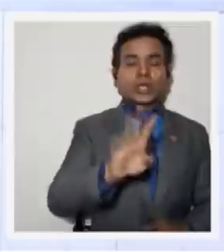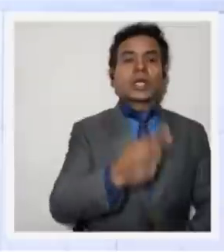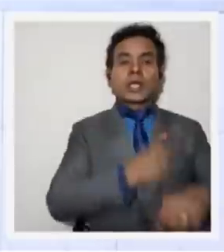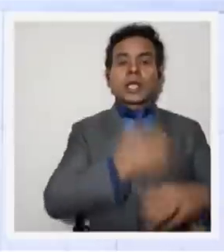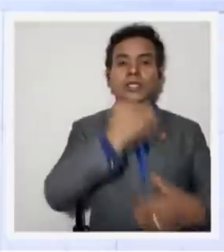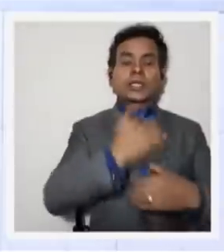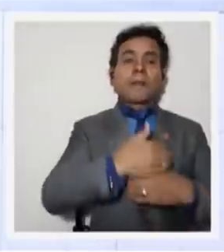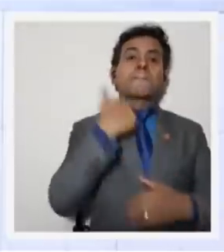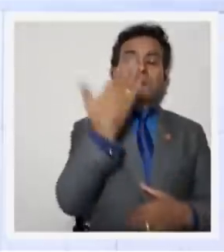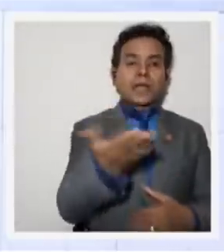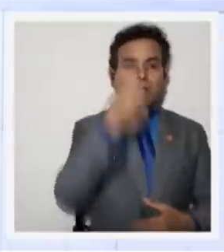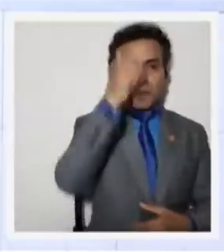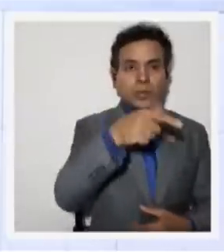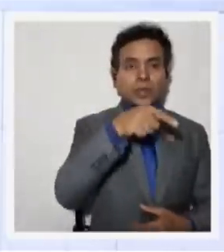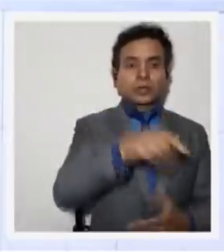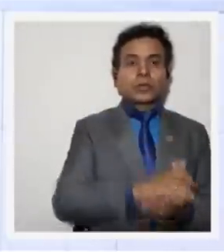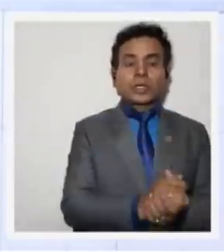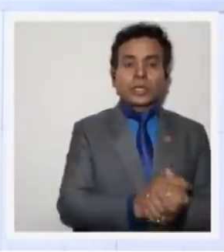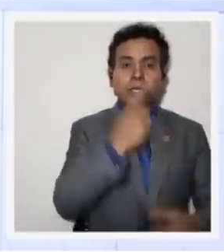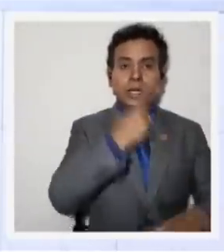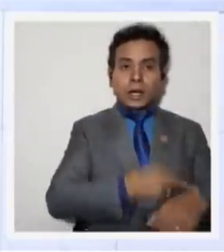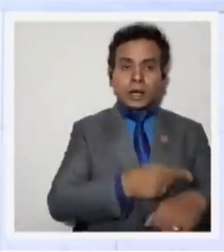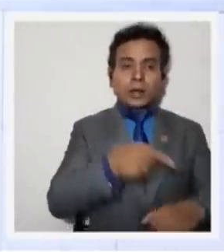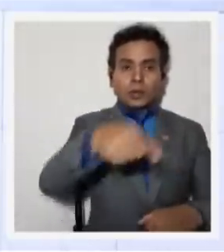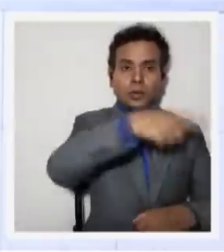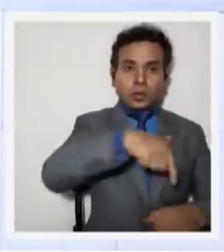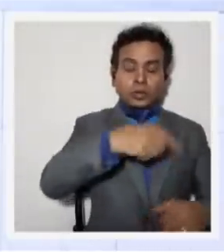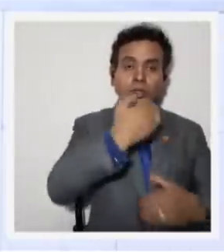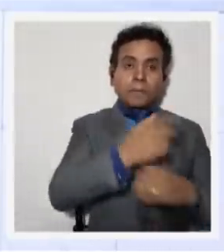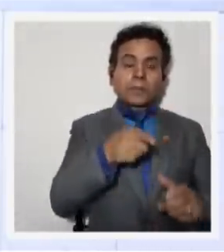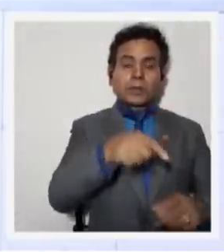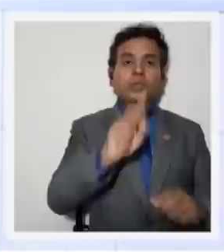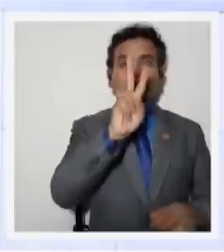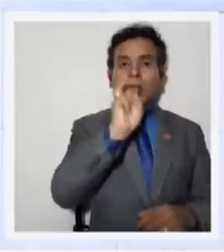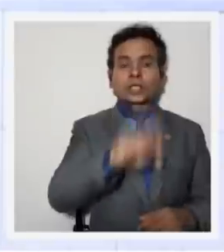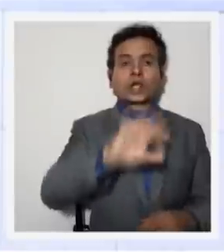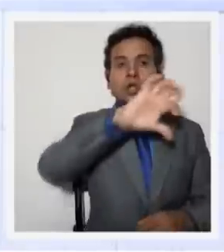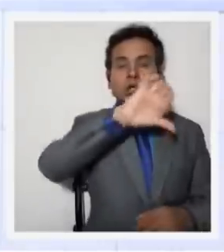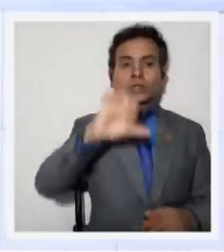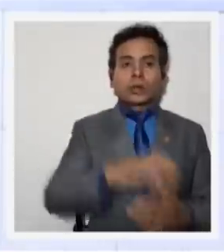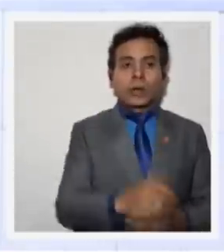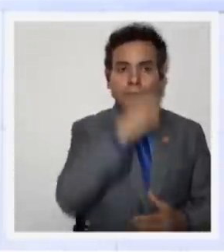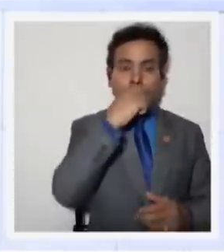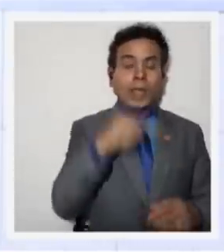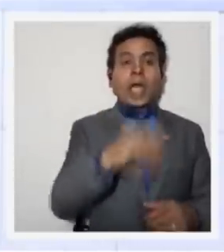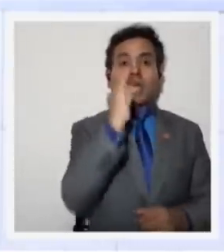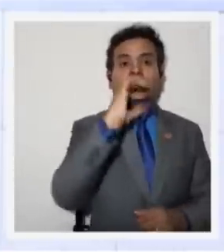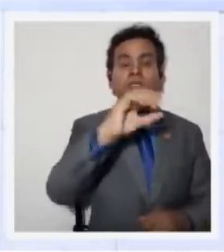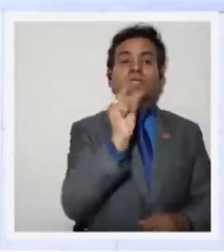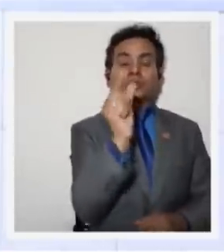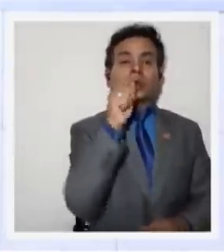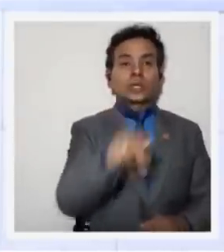8634টি ঢাকা সিটির বিভিন্ন হাসপাতালে আছে 5734টি এবং ঢাকা